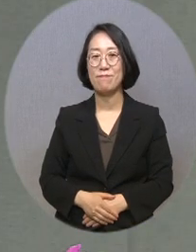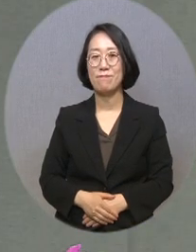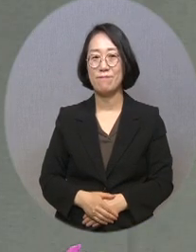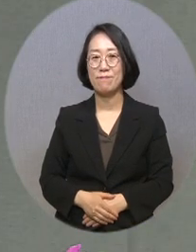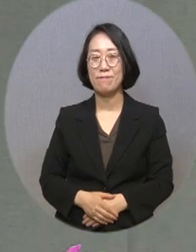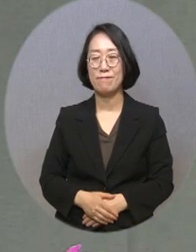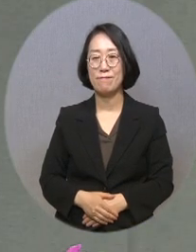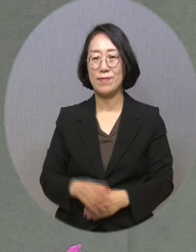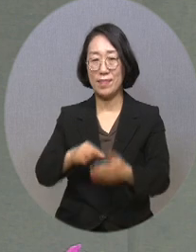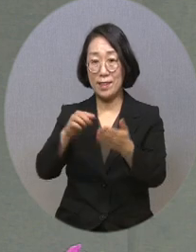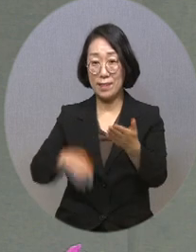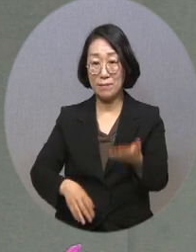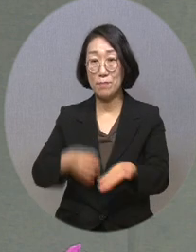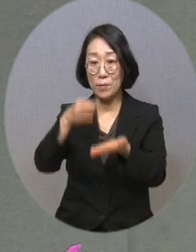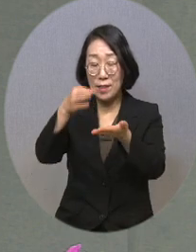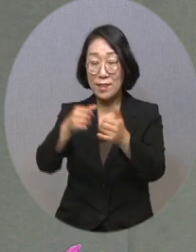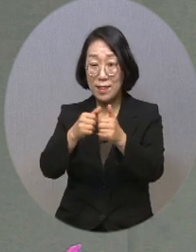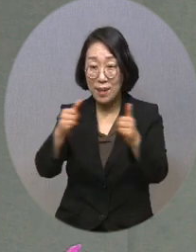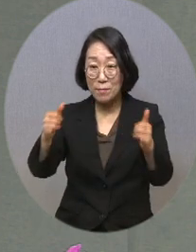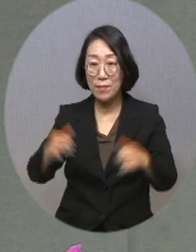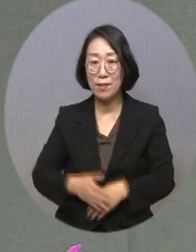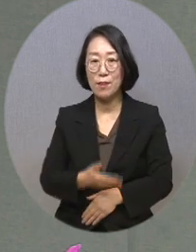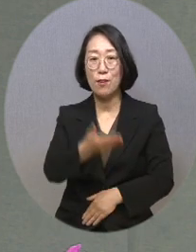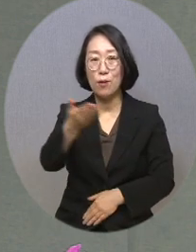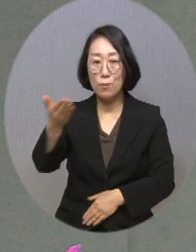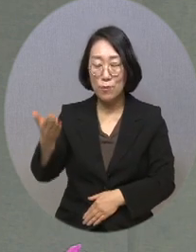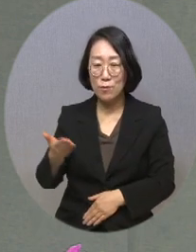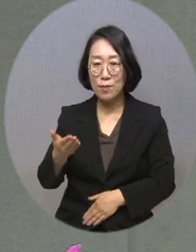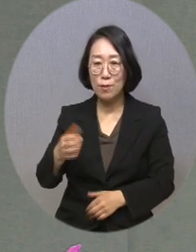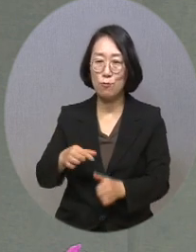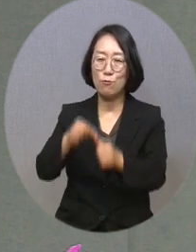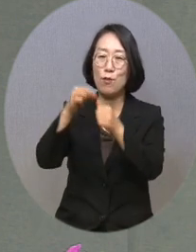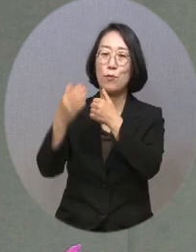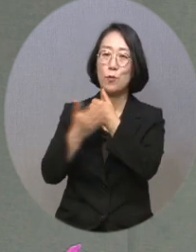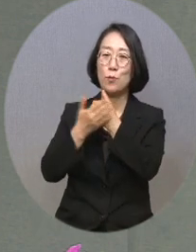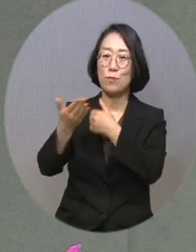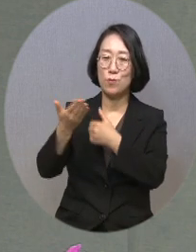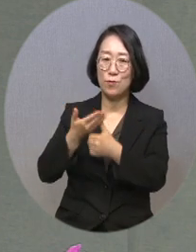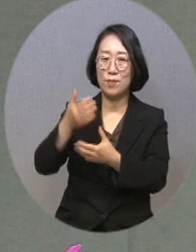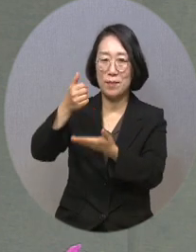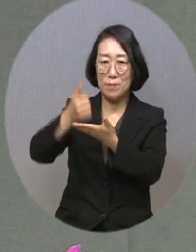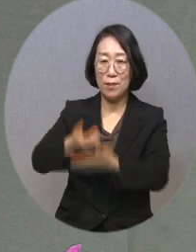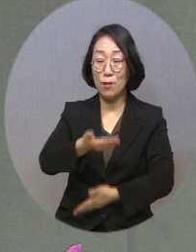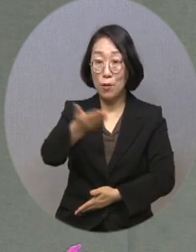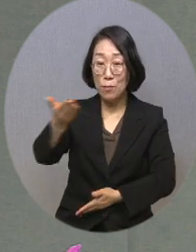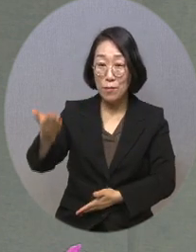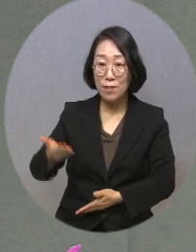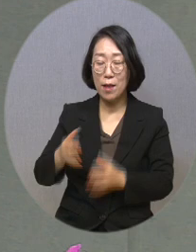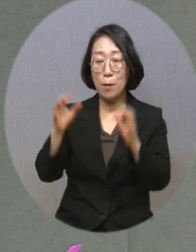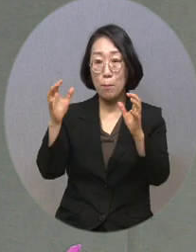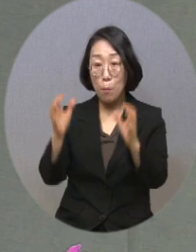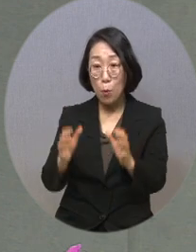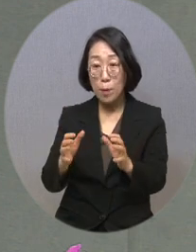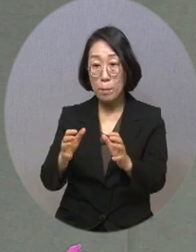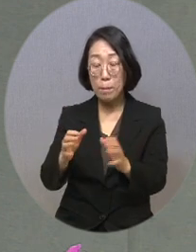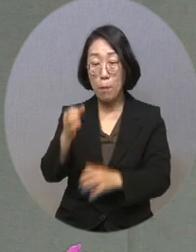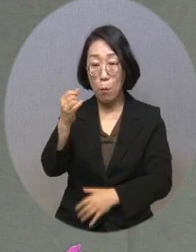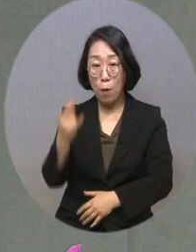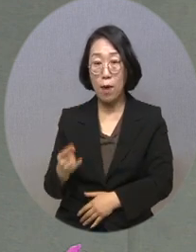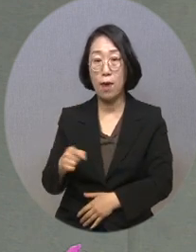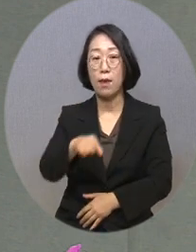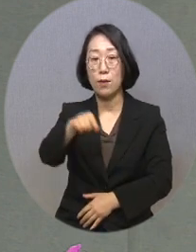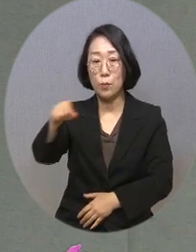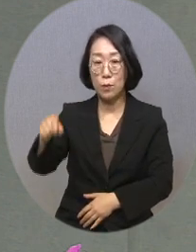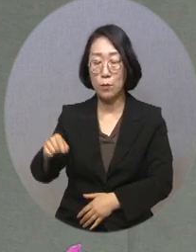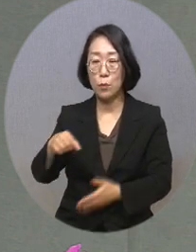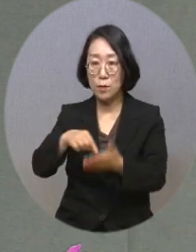납세자에게는 세무사 여러분이 구원투수입니다. 이런 세무사 여러분들의 모임을 통해서